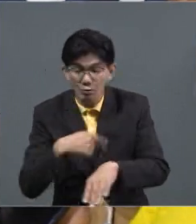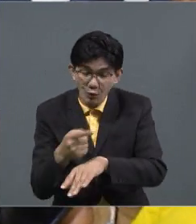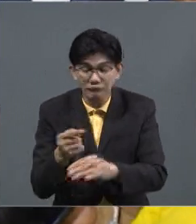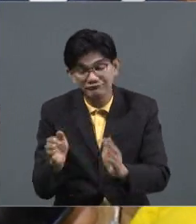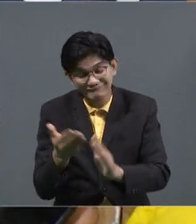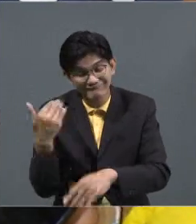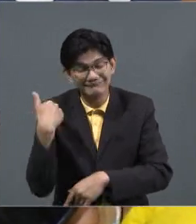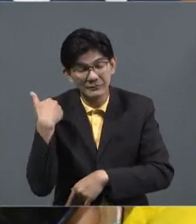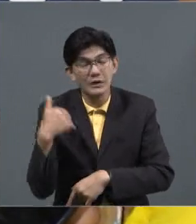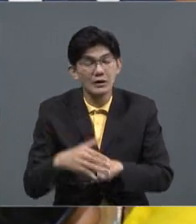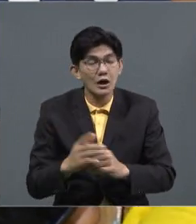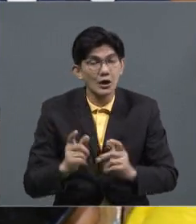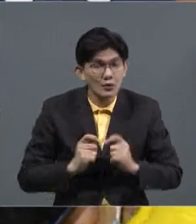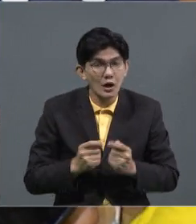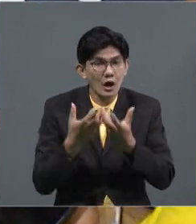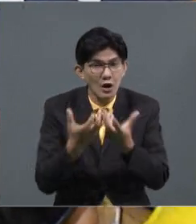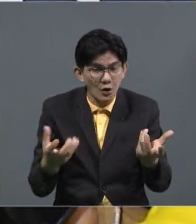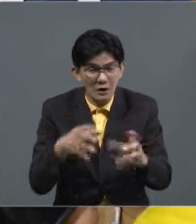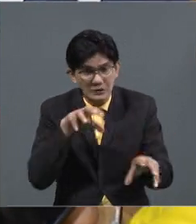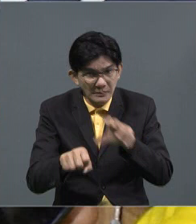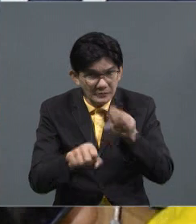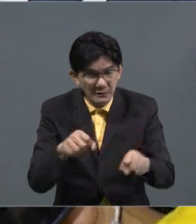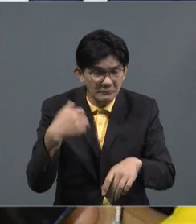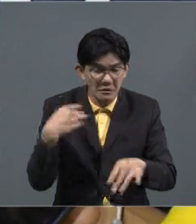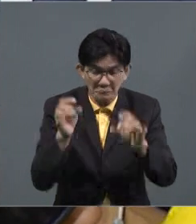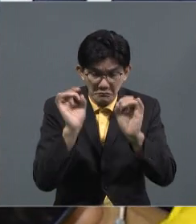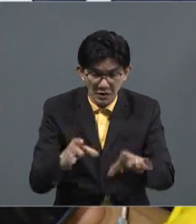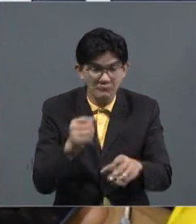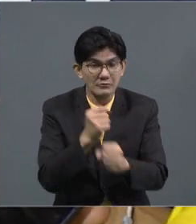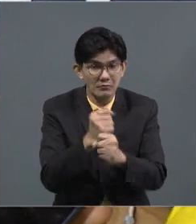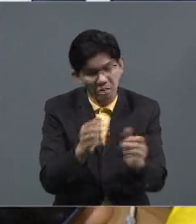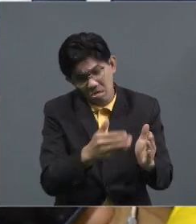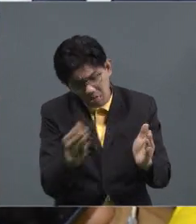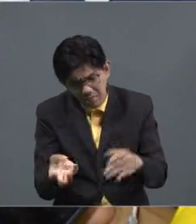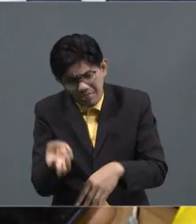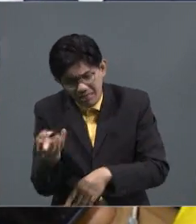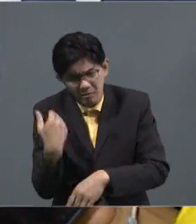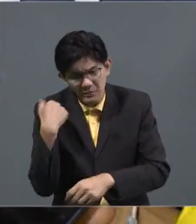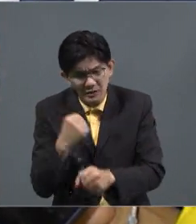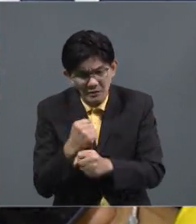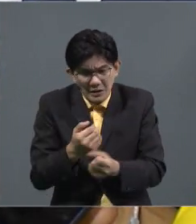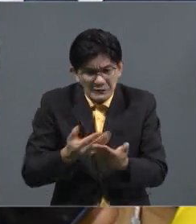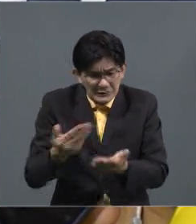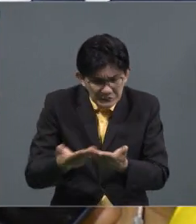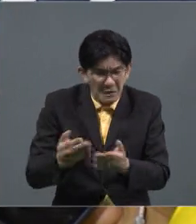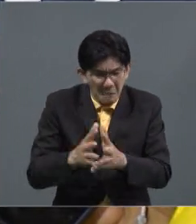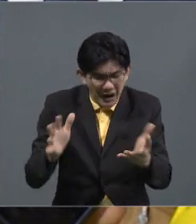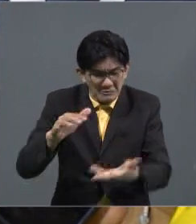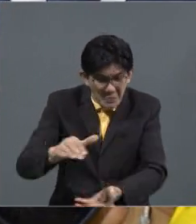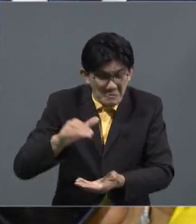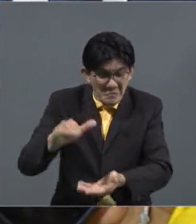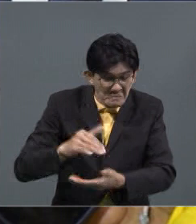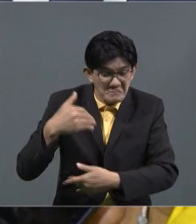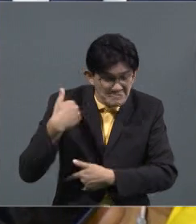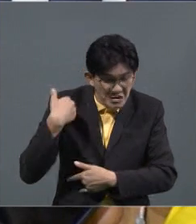อกว่าจะอนุญาตการใช้อุปกรณ์ในการจับขั้นรุนแรงผ่านไปอีกแป๊บนึงบอกว่าจะรับซื้อไม่อั้นและ